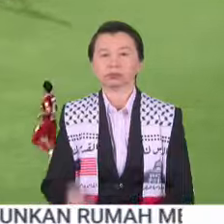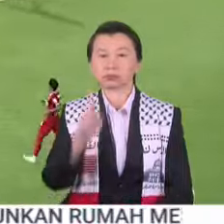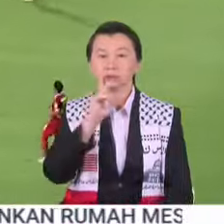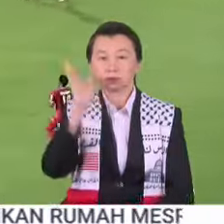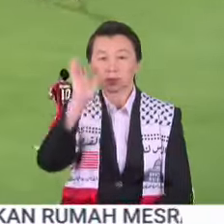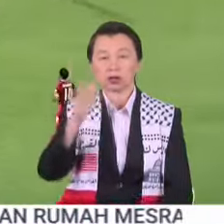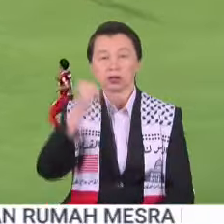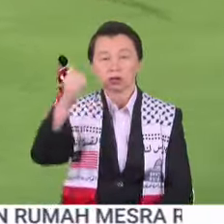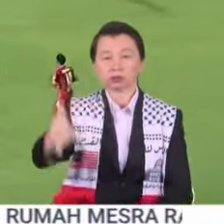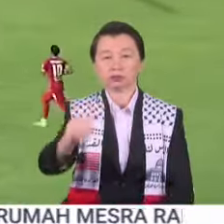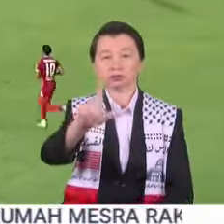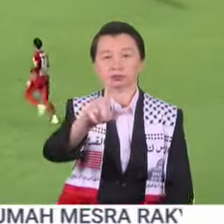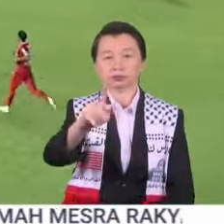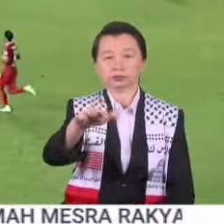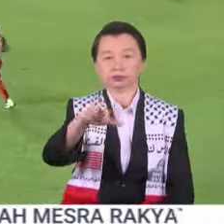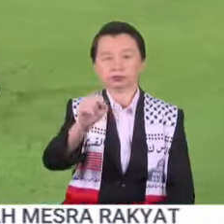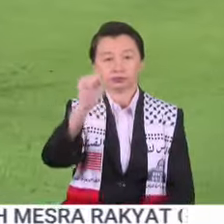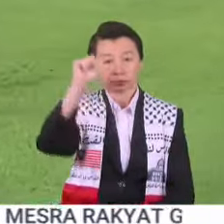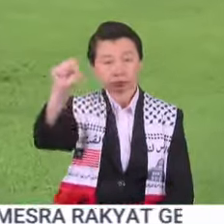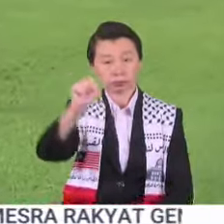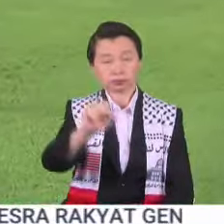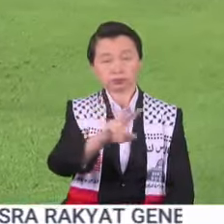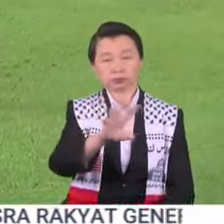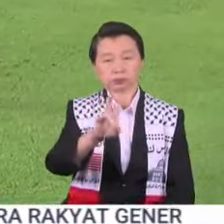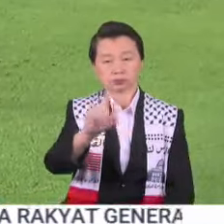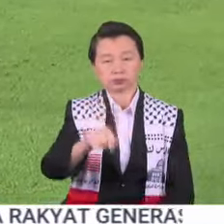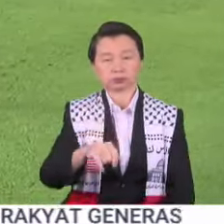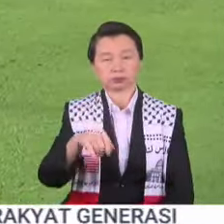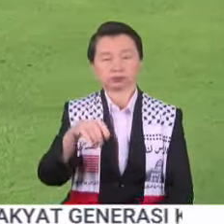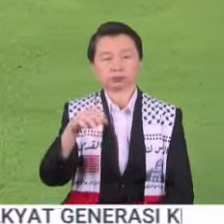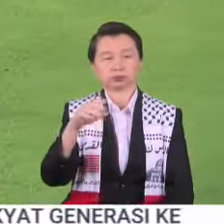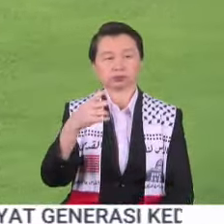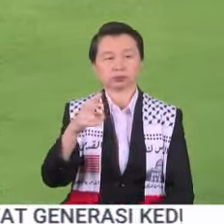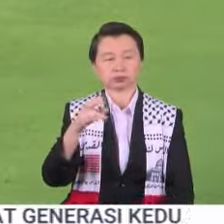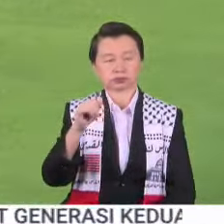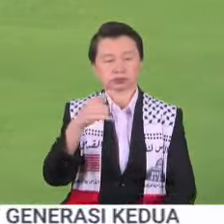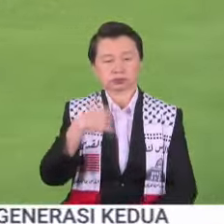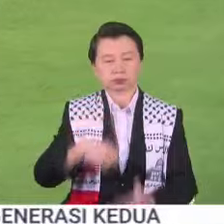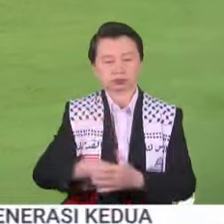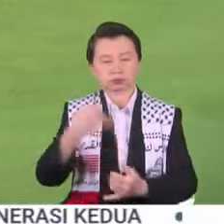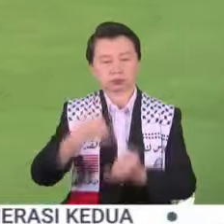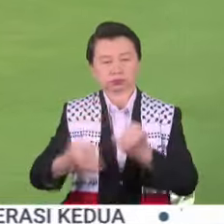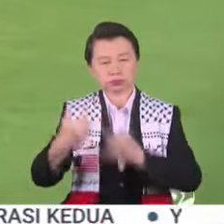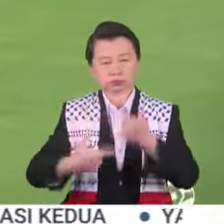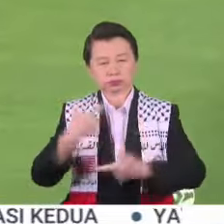Kedah akan bertandang ke Likas pada 17 Disember ini berdepan Sabah FC untuk aksi terakhir Liga.